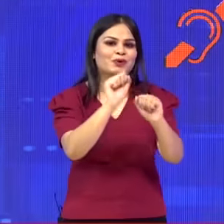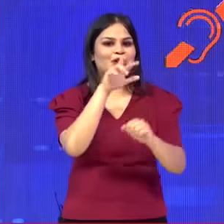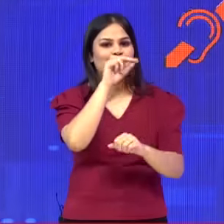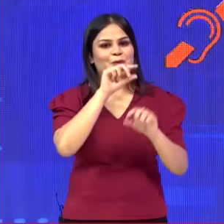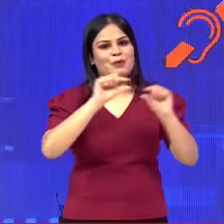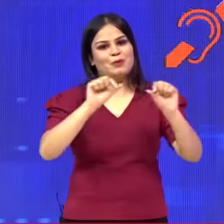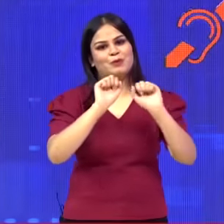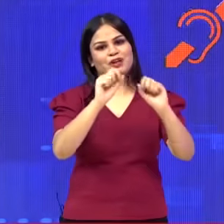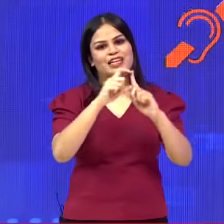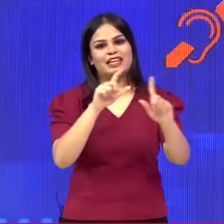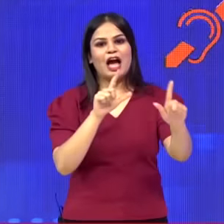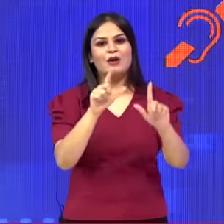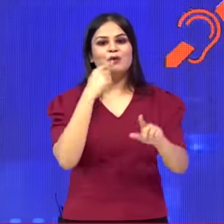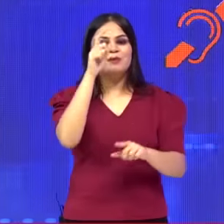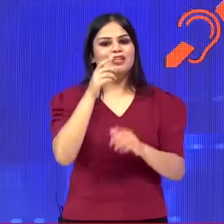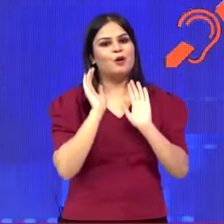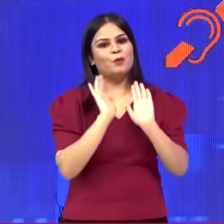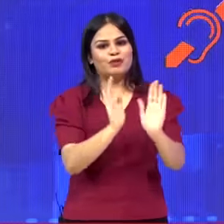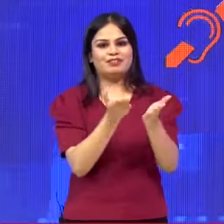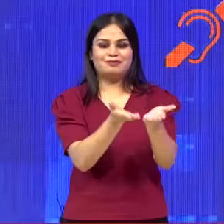हमारे डायरेक्टर साहब,